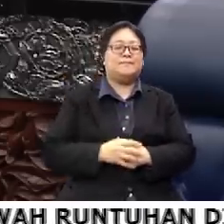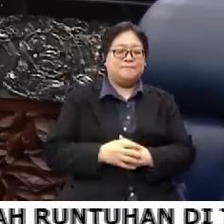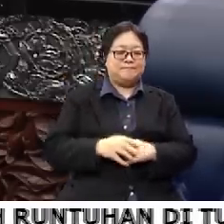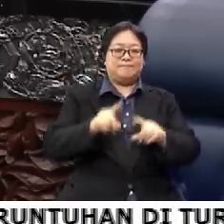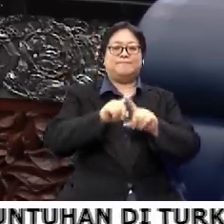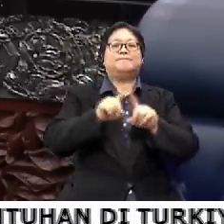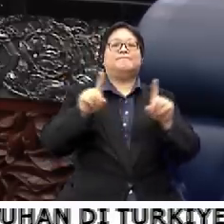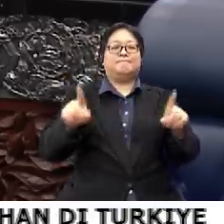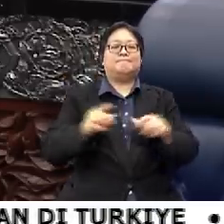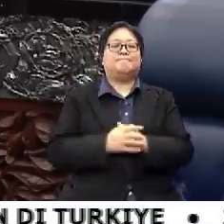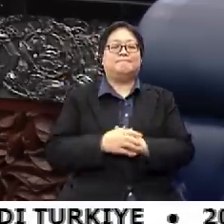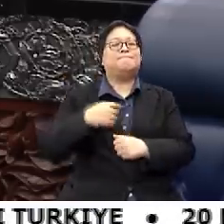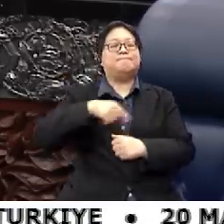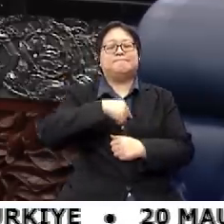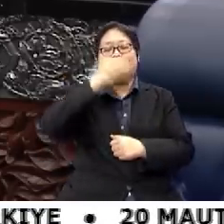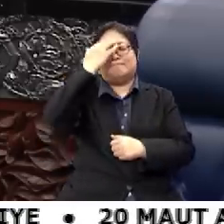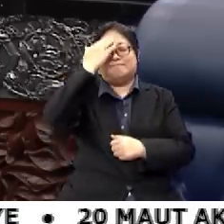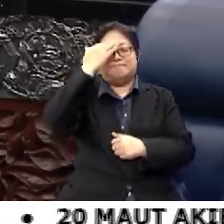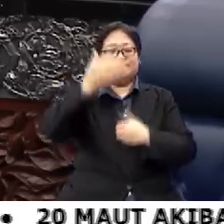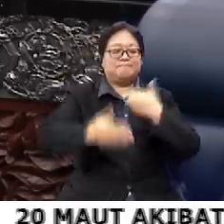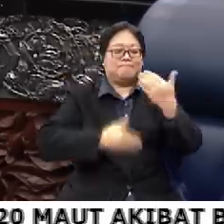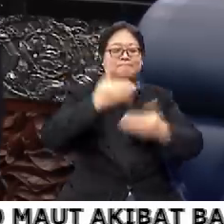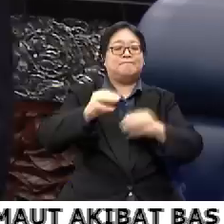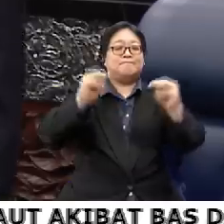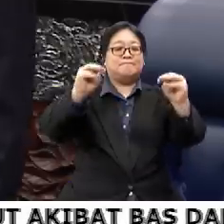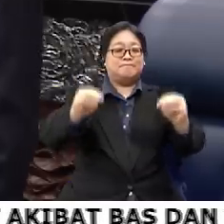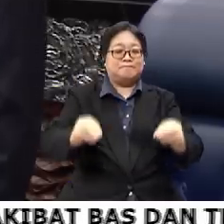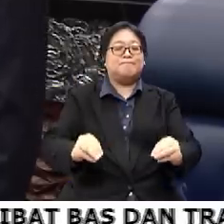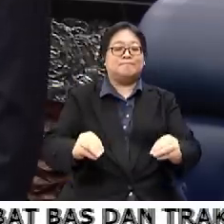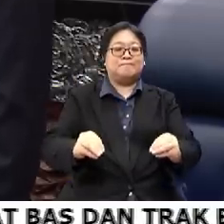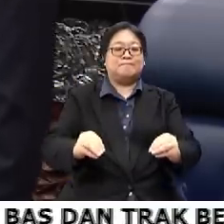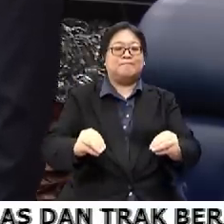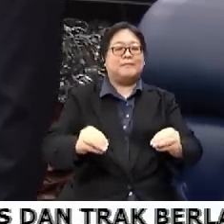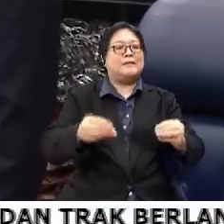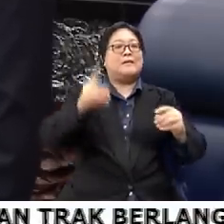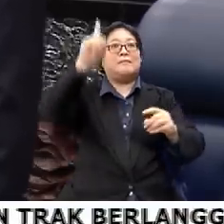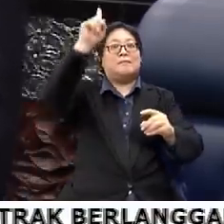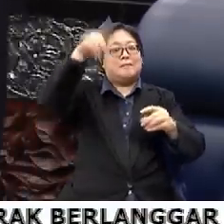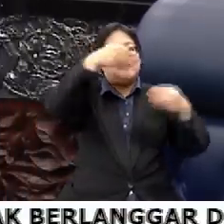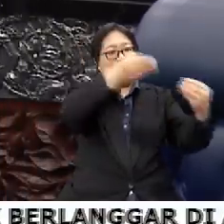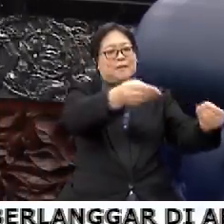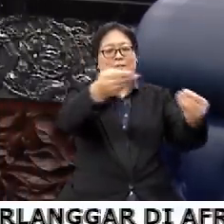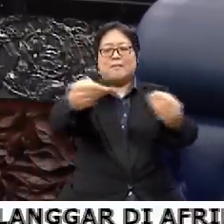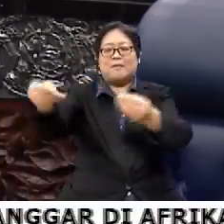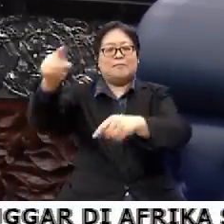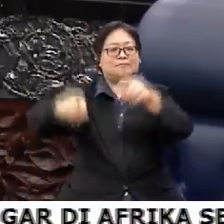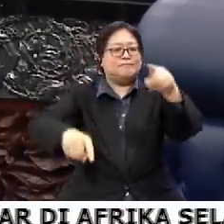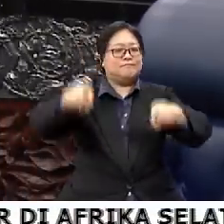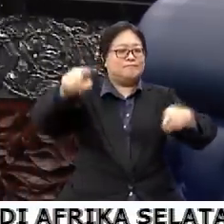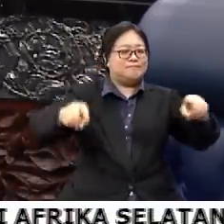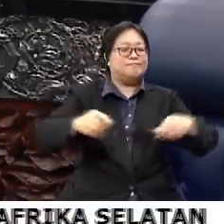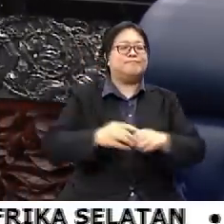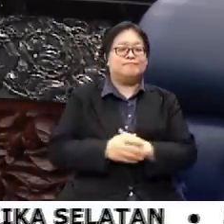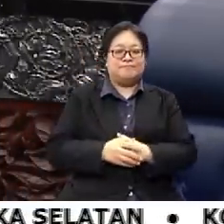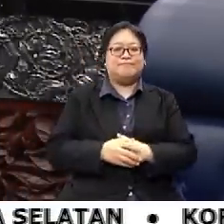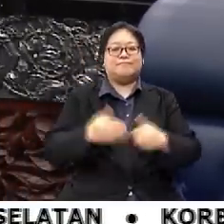tapi kita sedar dan tahu perjalanan manusia di muka bumi ini diturunkan berbagai wahyu, ya. Di situ